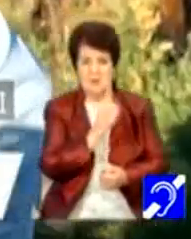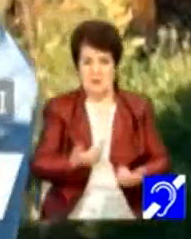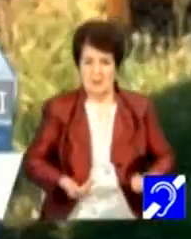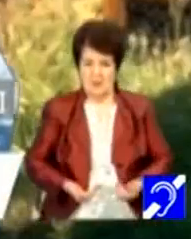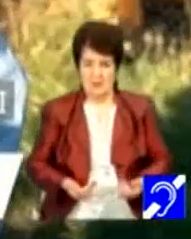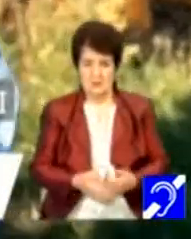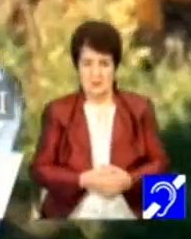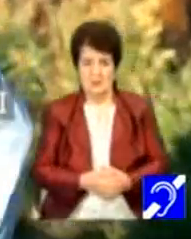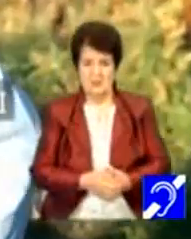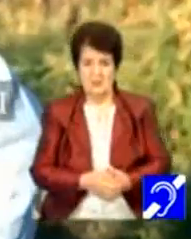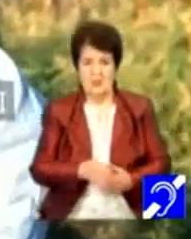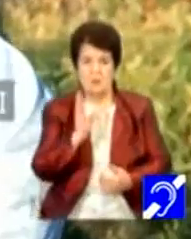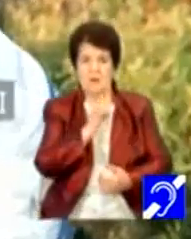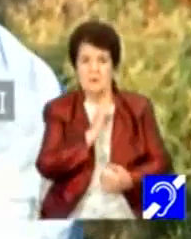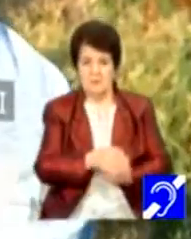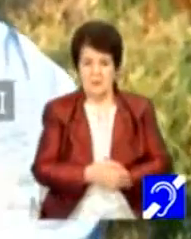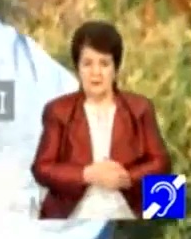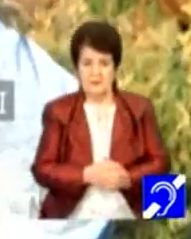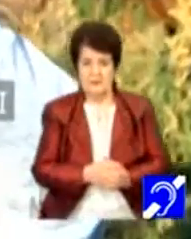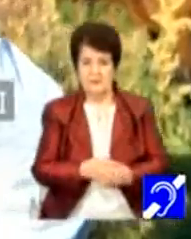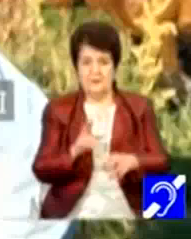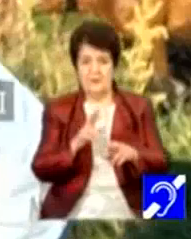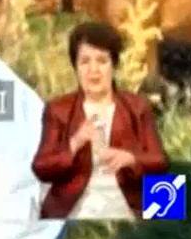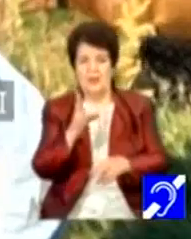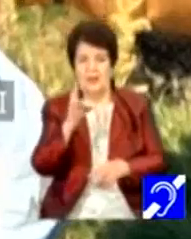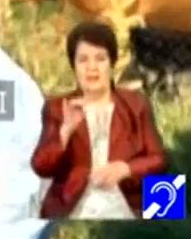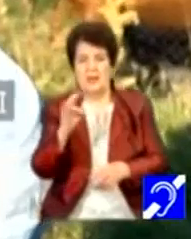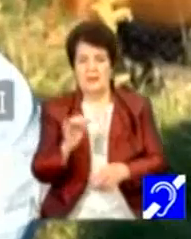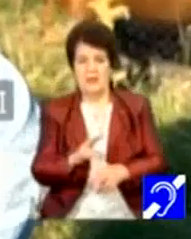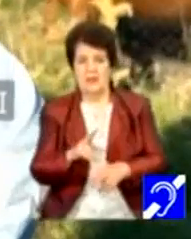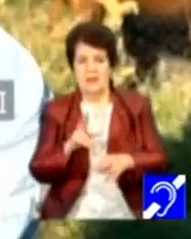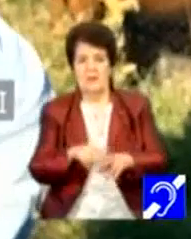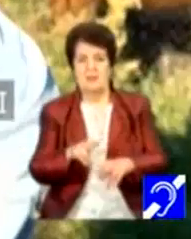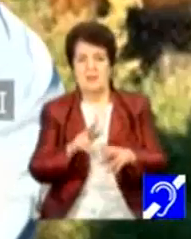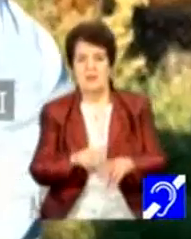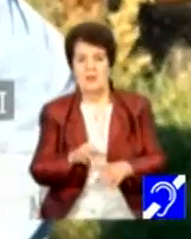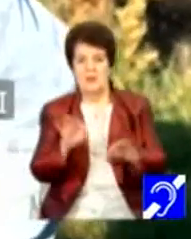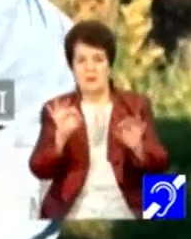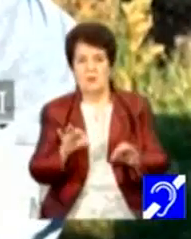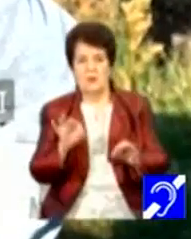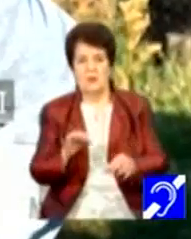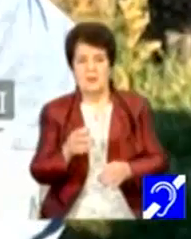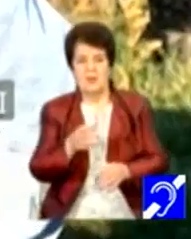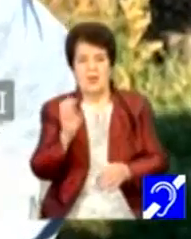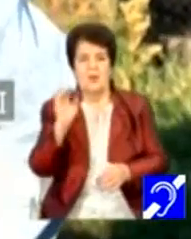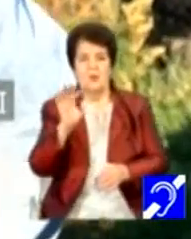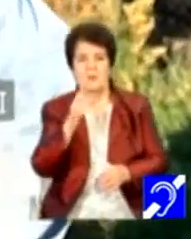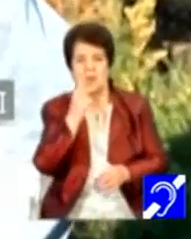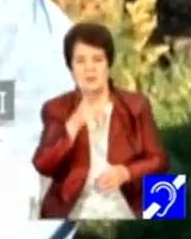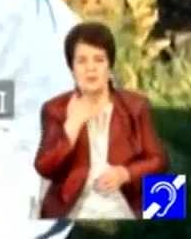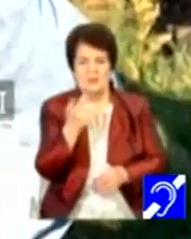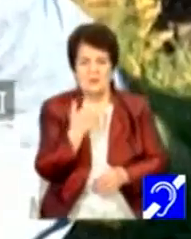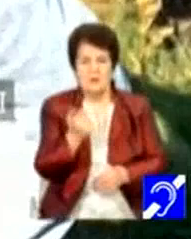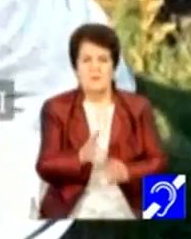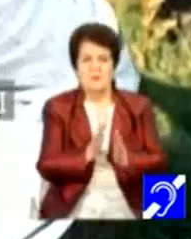drum, nana, de botez, și uitați-vă un stâlp de lunină. De câte ori a fost vorbă să